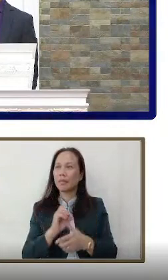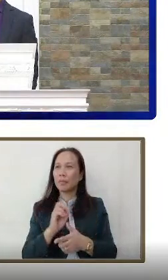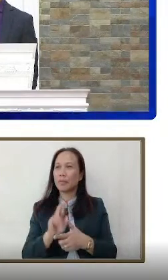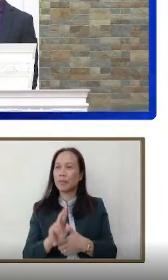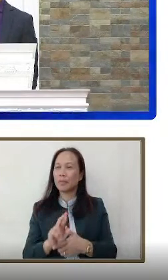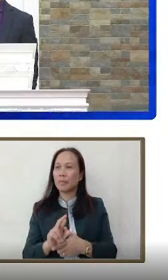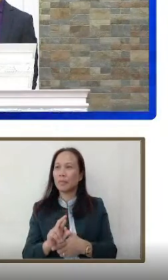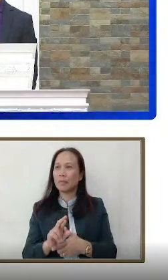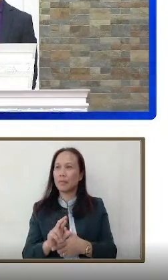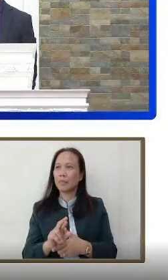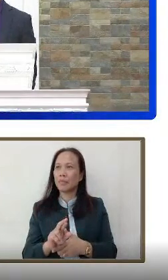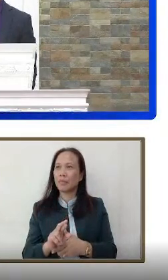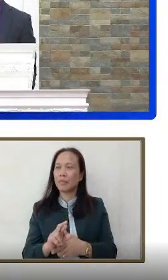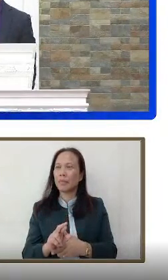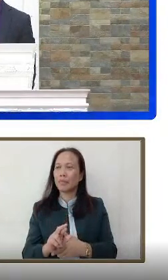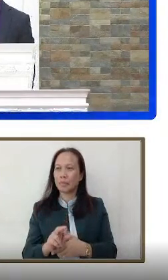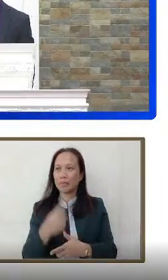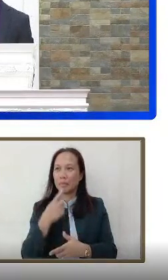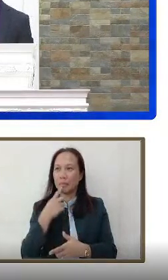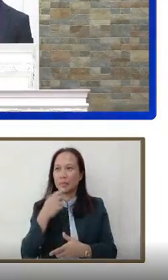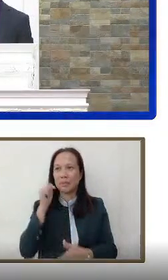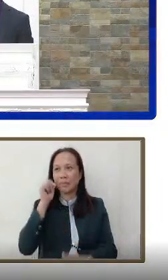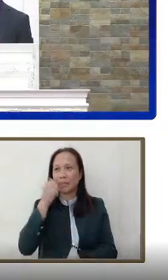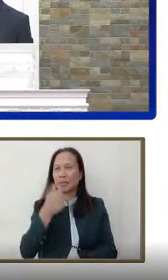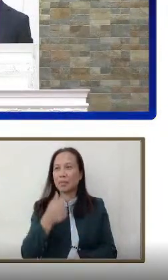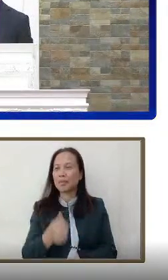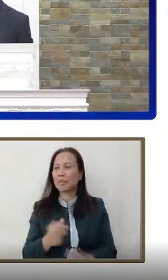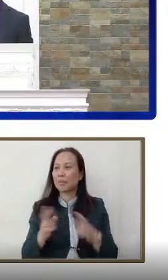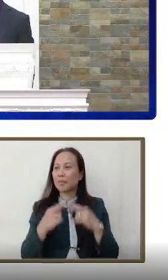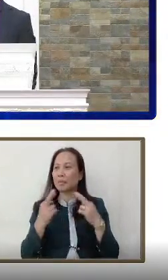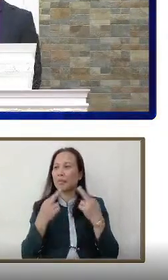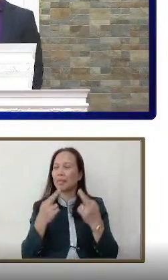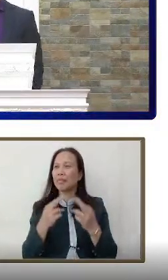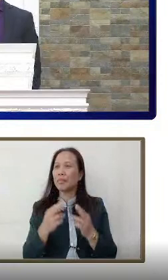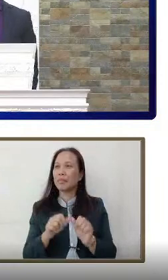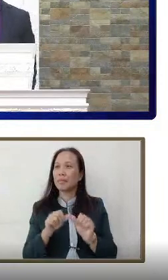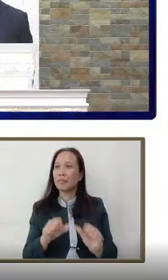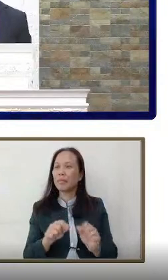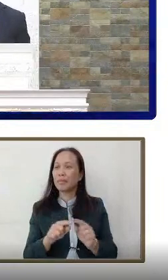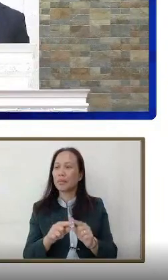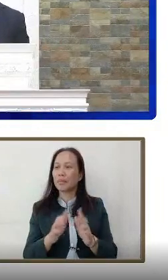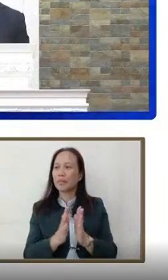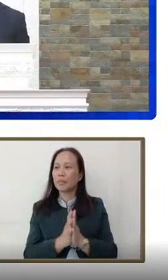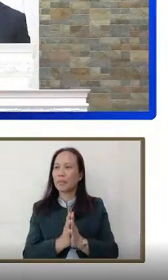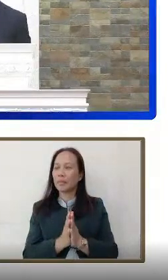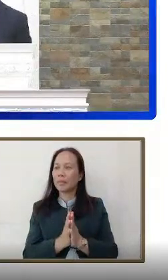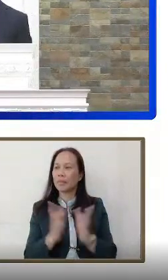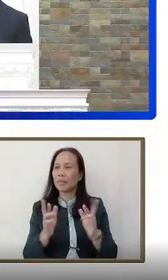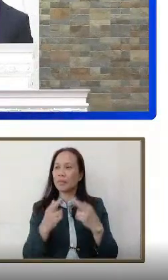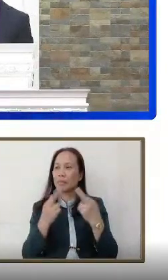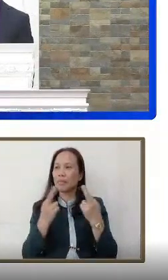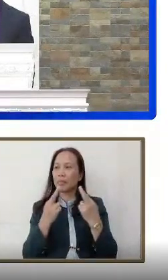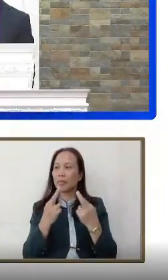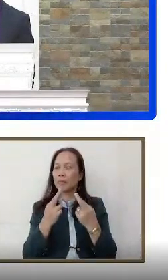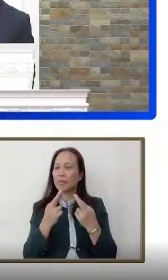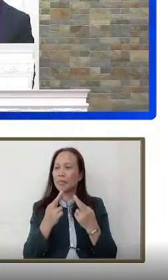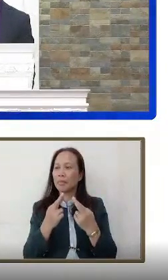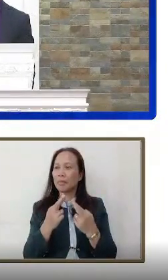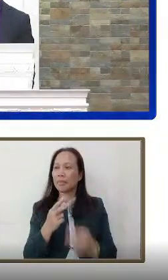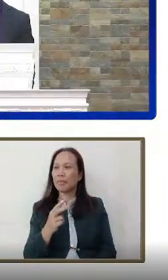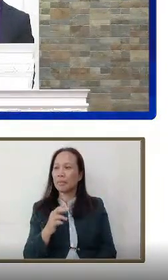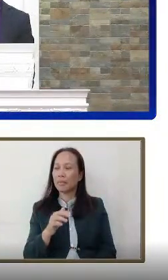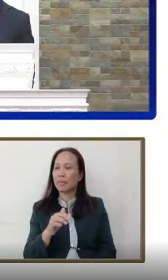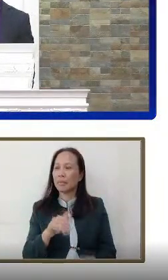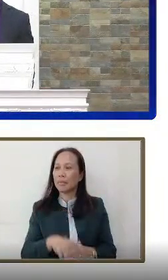Bukas po, sir. Bukas po. Okay, wow. So, paralahin niyo po yung revival kila Brother Jeder bukas sa 13,